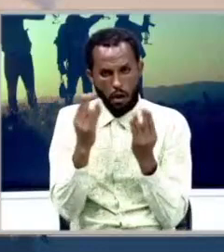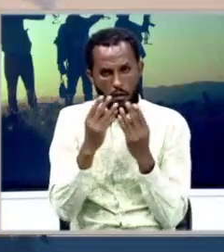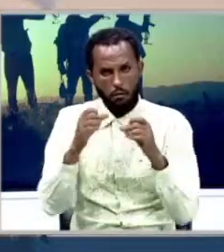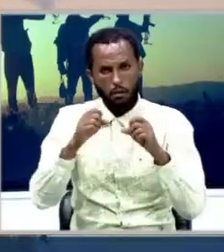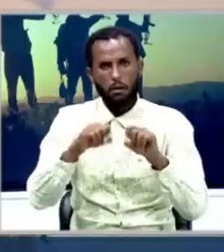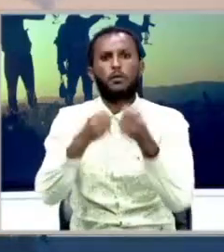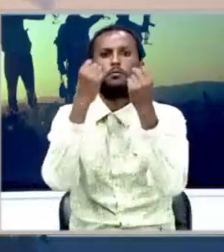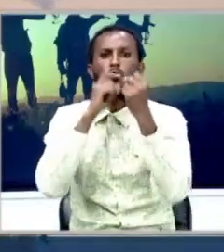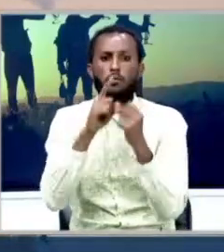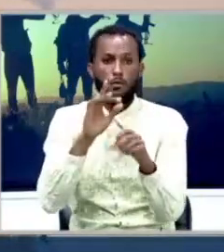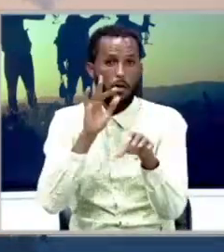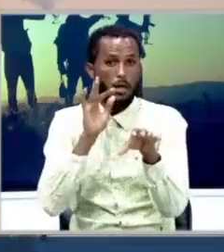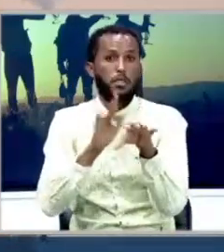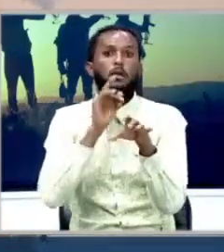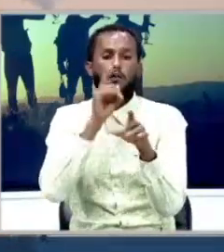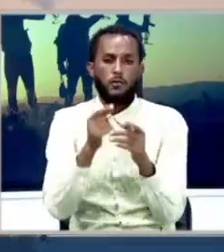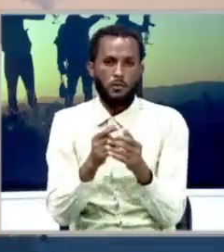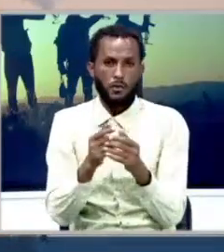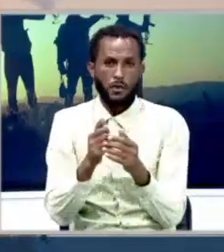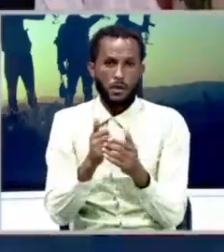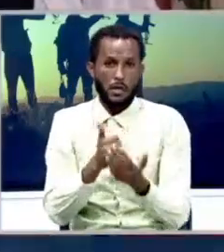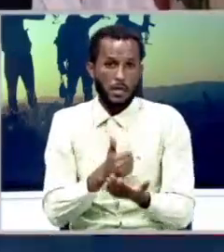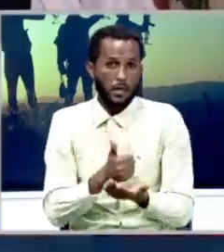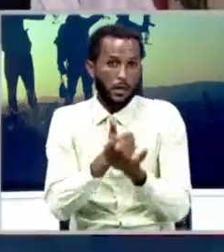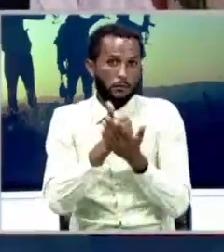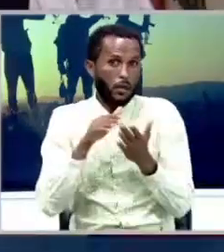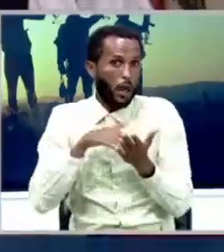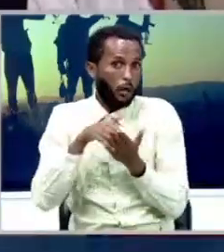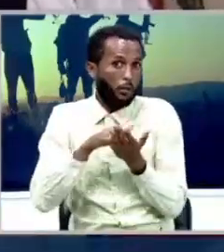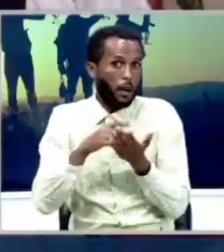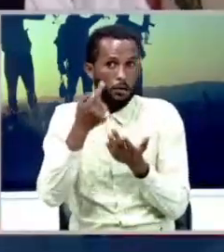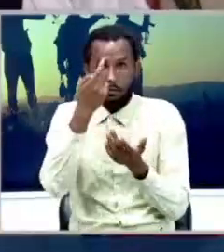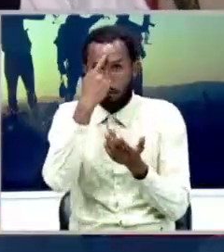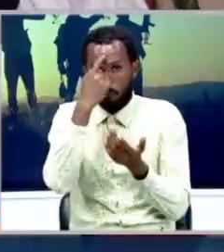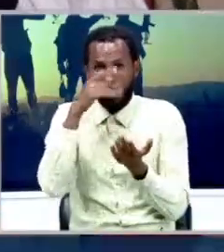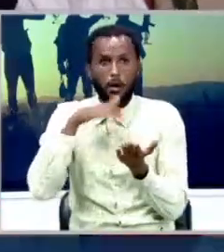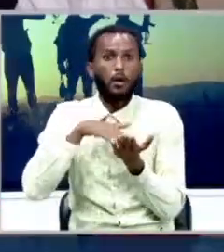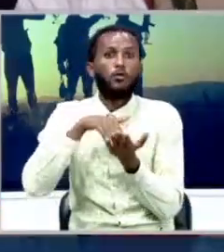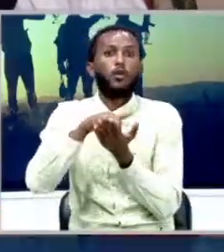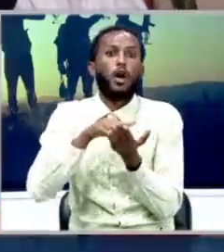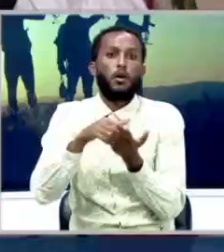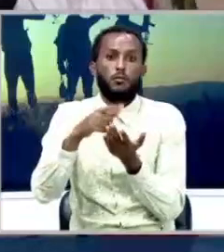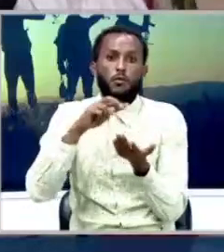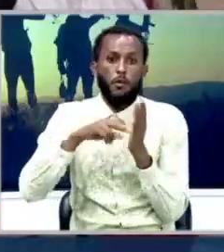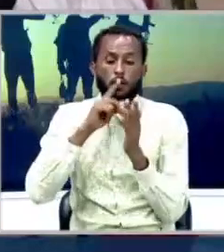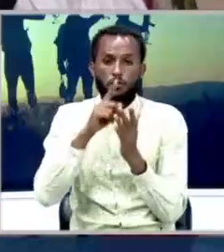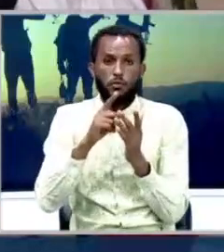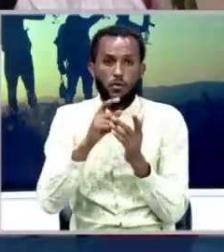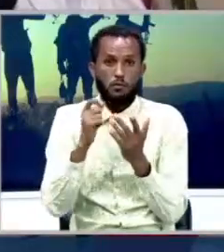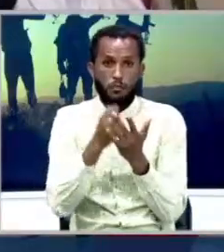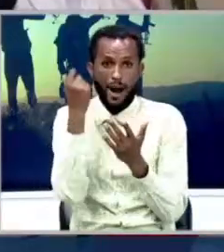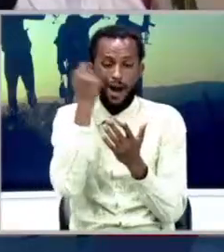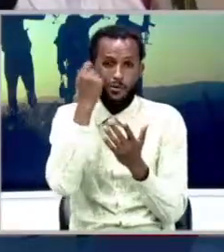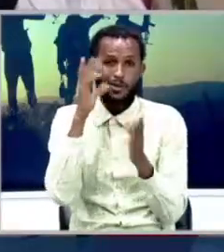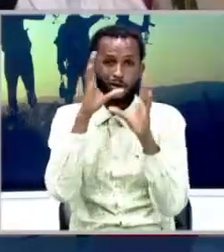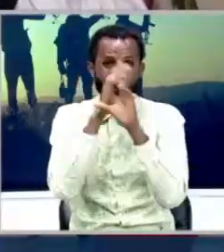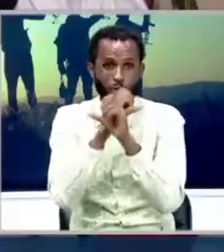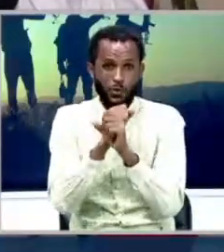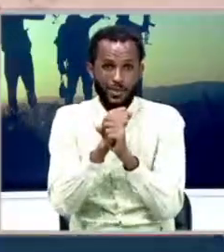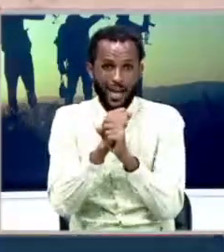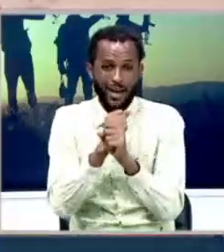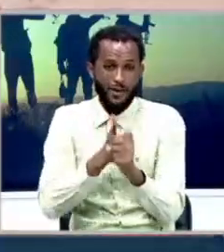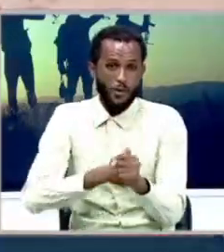እዩ ደጀን ተዳኺሙ ማለት ግንባር ተዳኺሙ ማለት እዩ እቲ መፈተና ብዓወት ክዛዘም ወሳኒ ብፅሒት